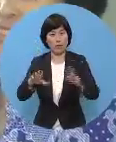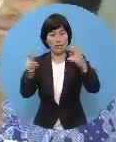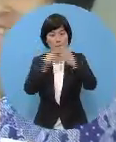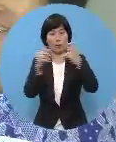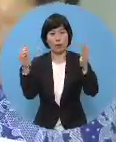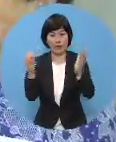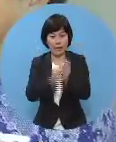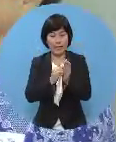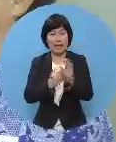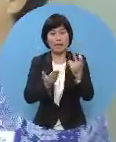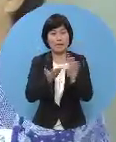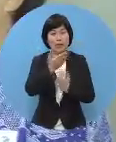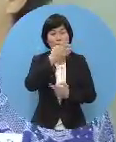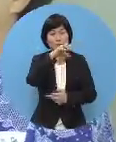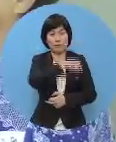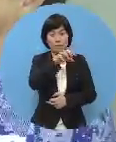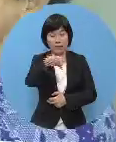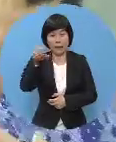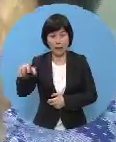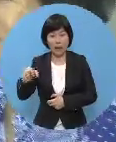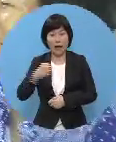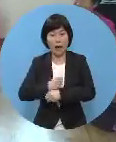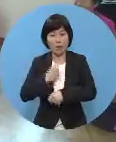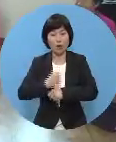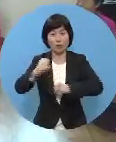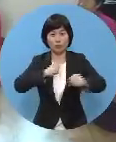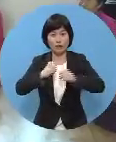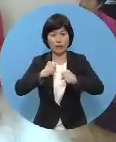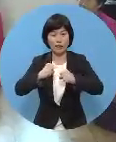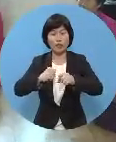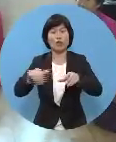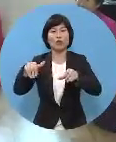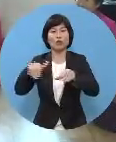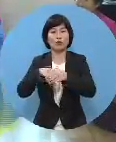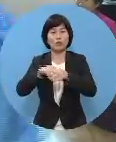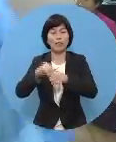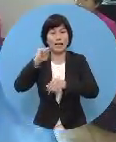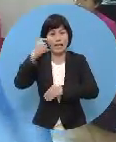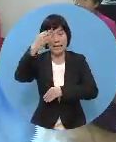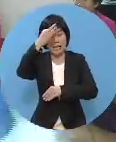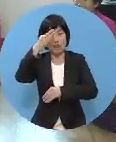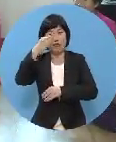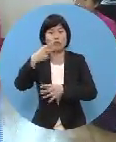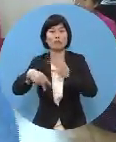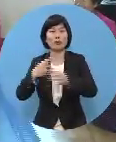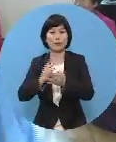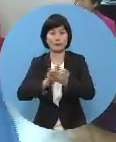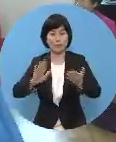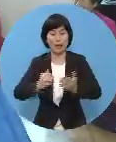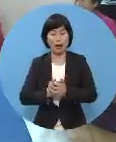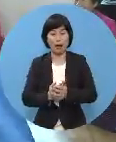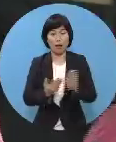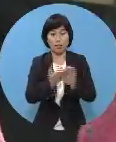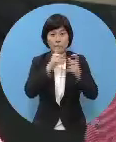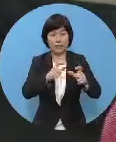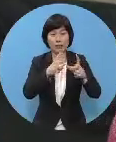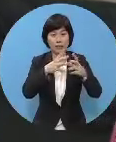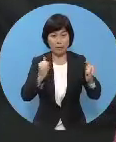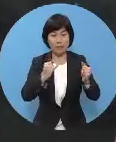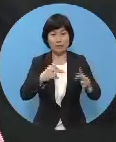한국문화예술교육진흥원이 오는 12월까지 섬 지역을 누비며 운영하는 움직이는 예술정거장 프로그램입니다.